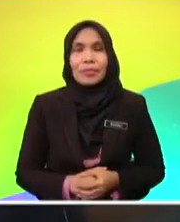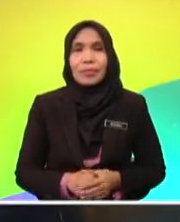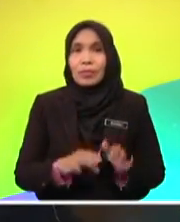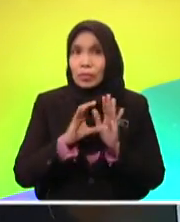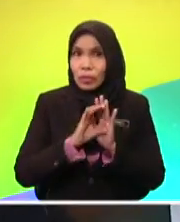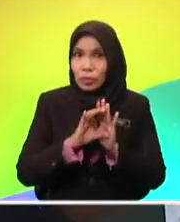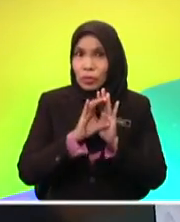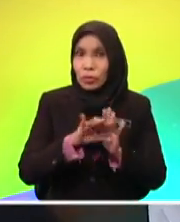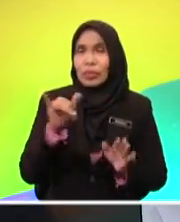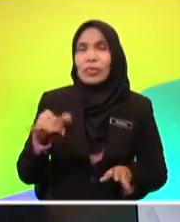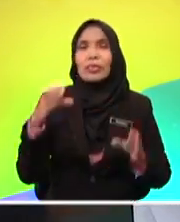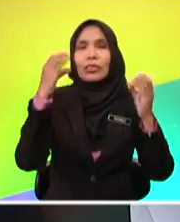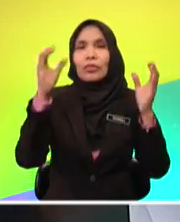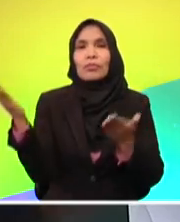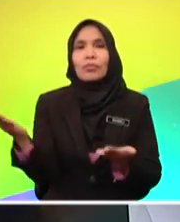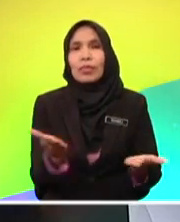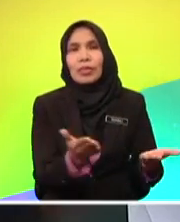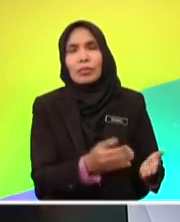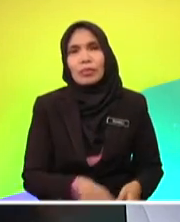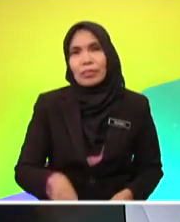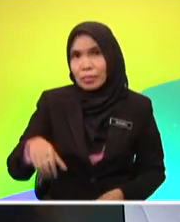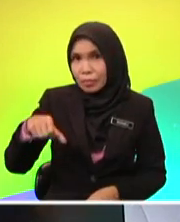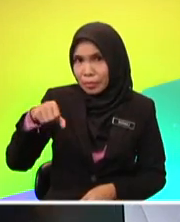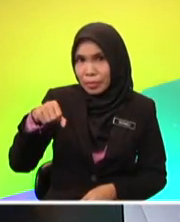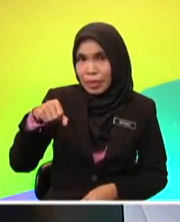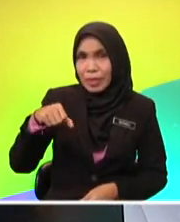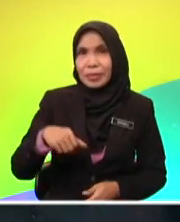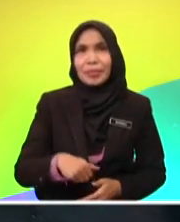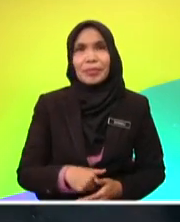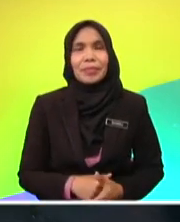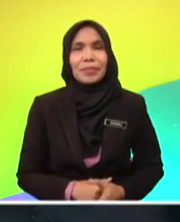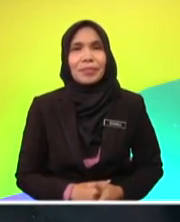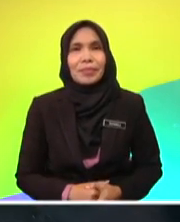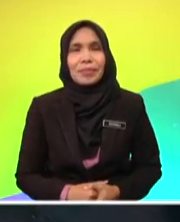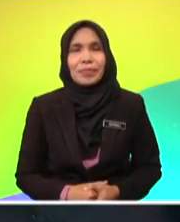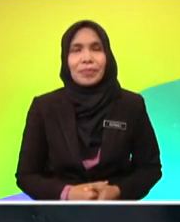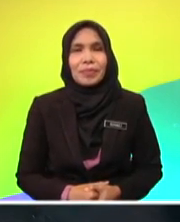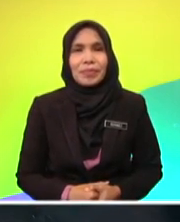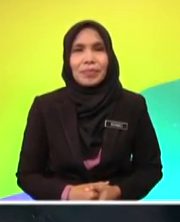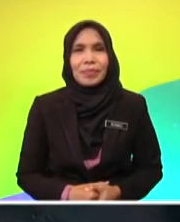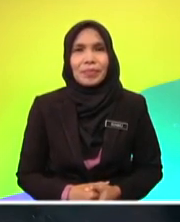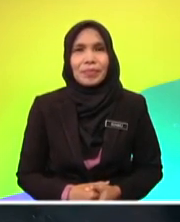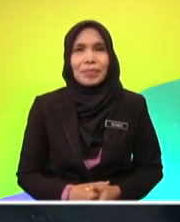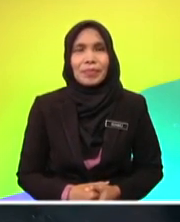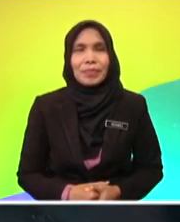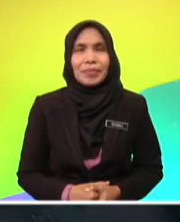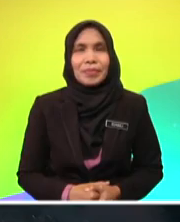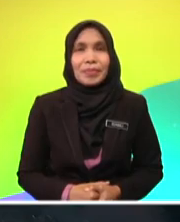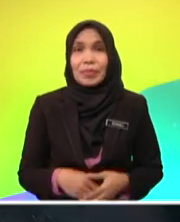sini. Okey, macam ni, bag. Contohnya bag. Okey, ada. Ada nama cikgu Syaira lah.